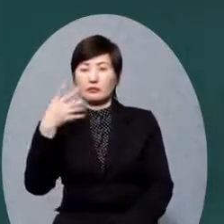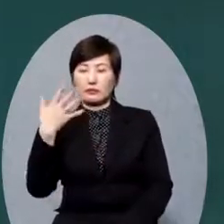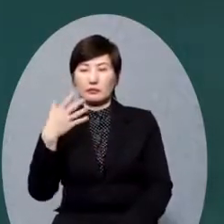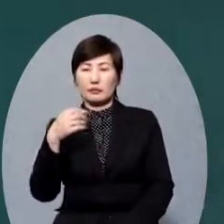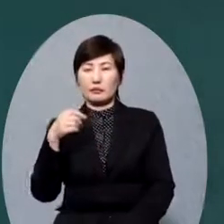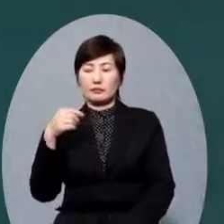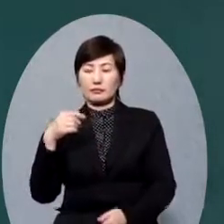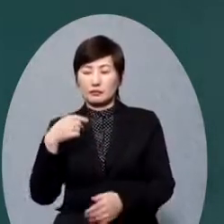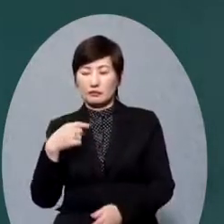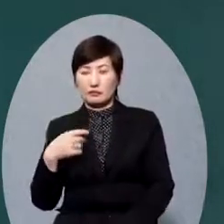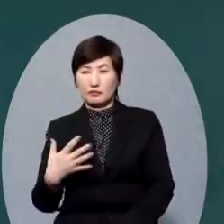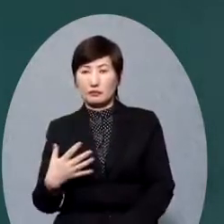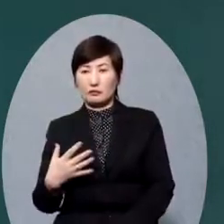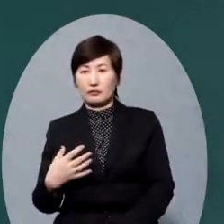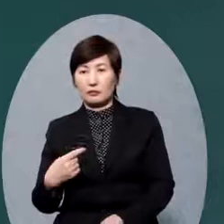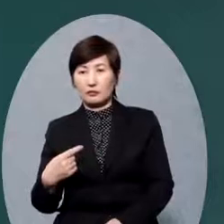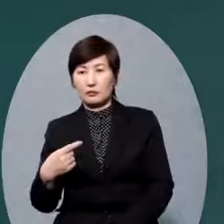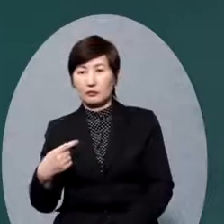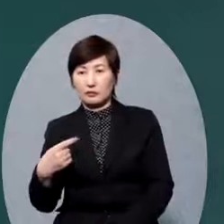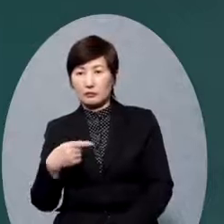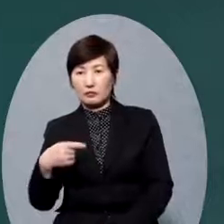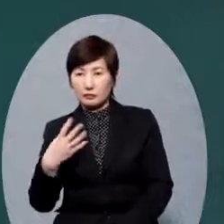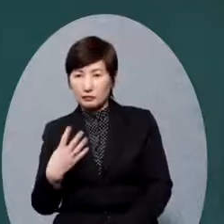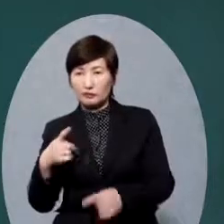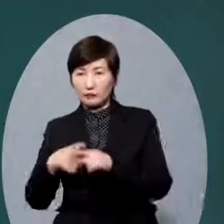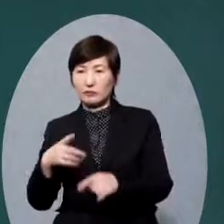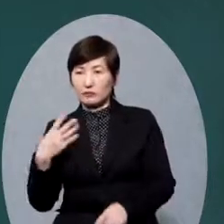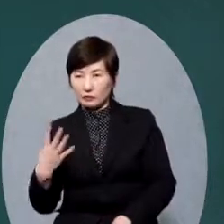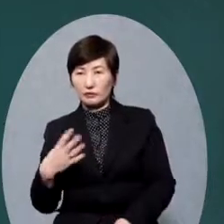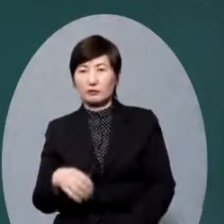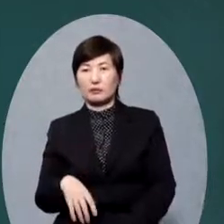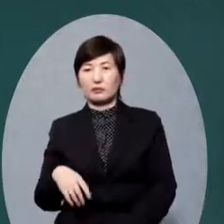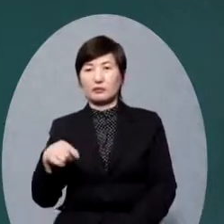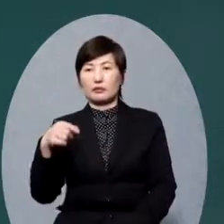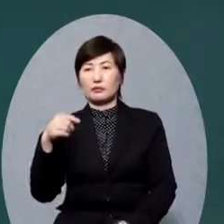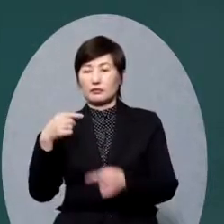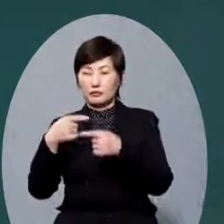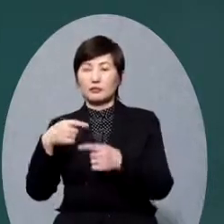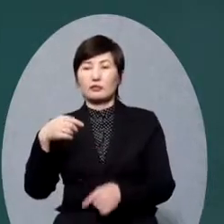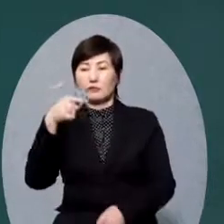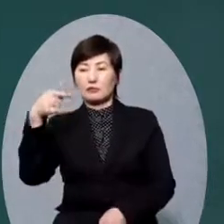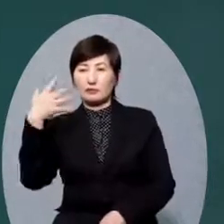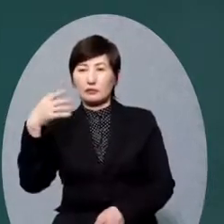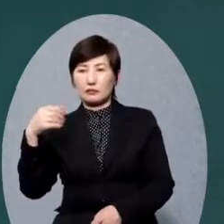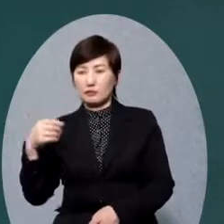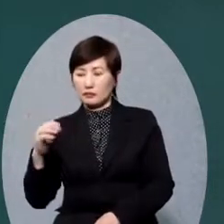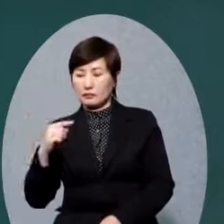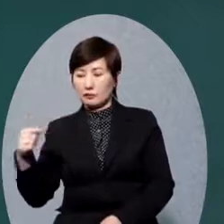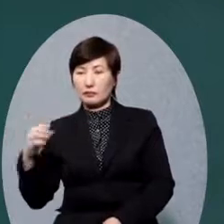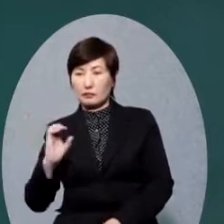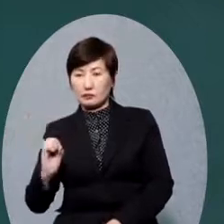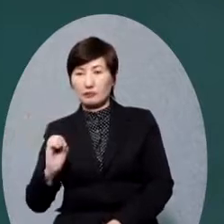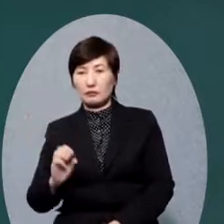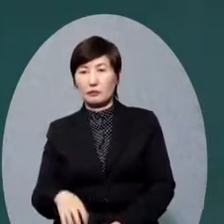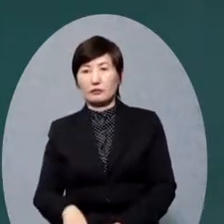4. Гэт хасах 5-ыг хуваадгэн. Хасах 4 нэмхэн 4.